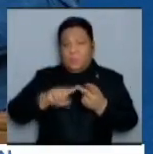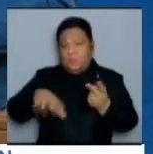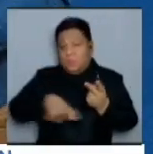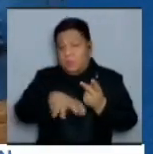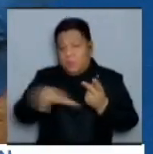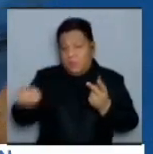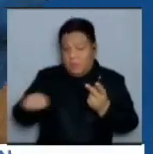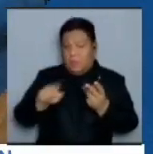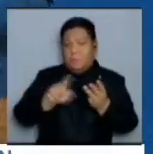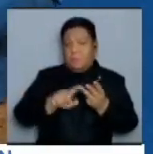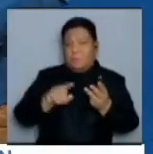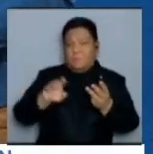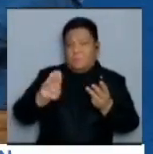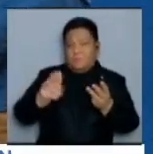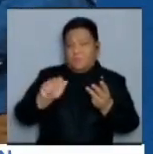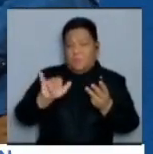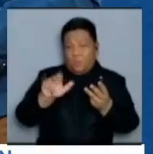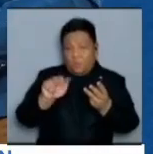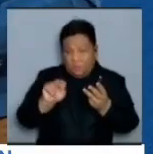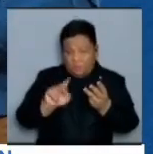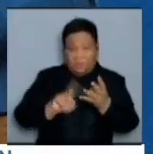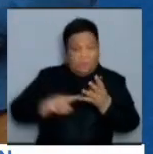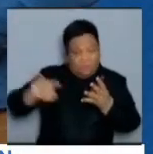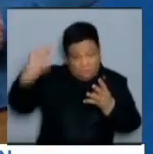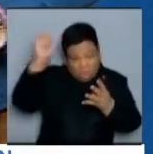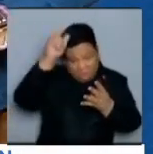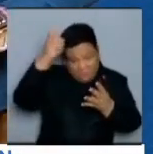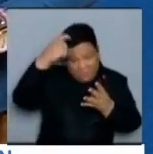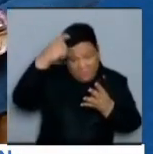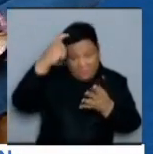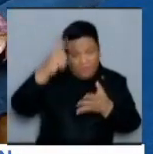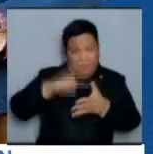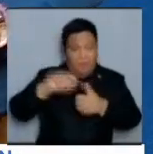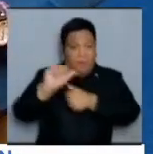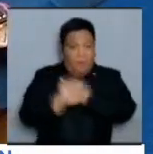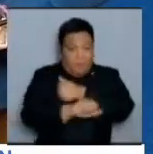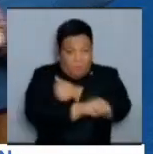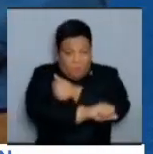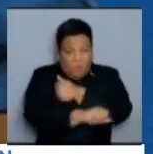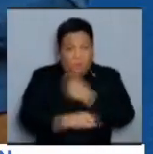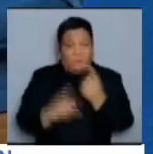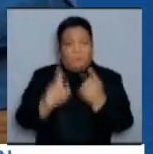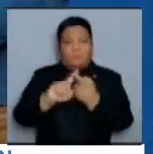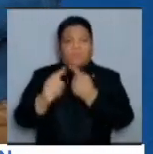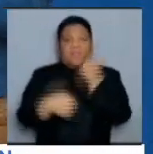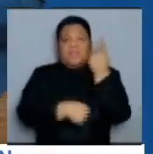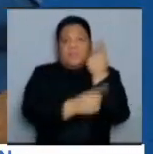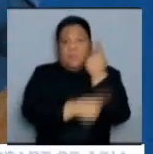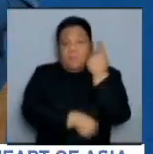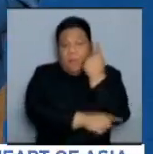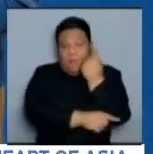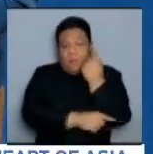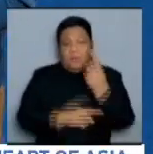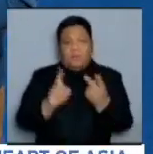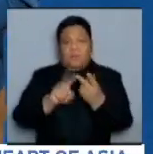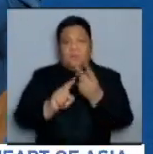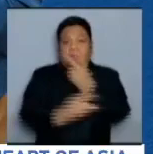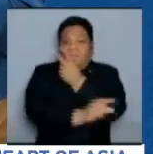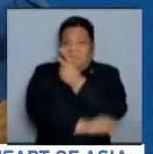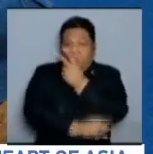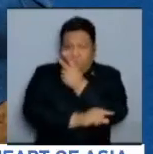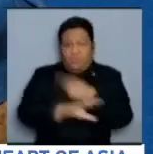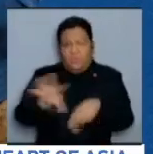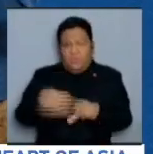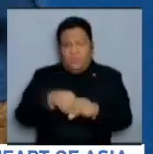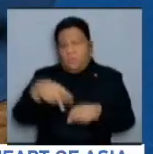sa may Aurora, Zambales, Northern Quezon, kasama yung Polillo Islands, southern coast ng Oriental